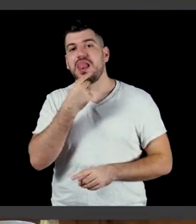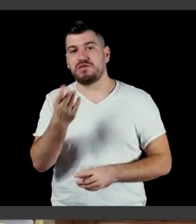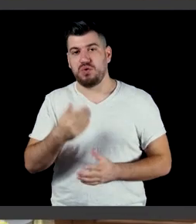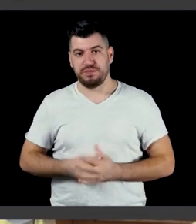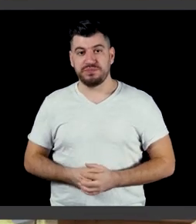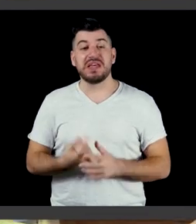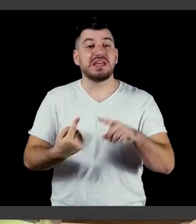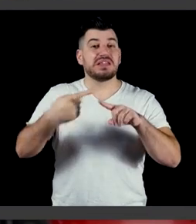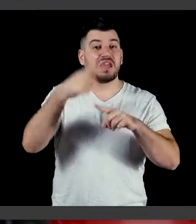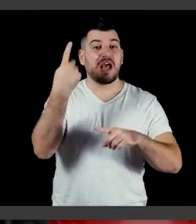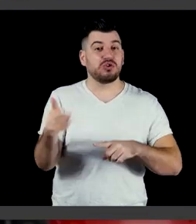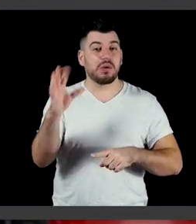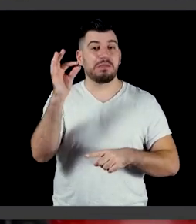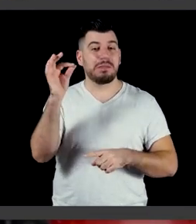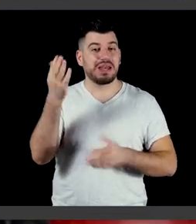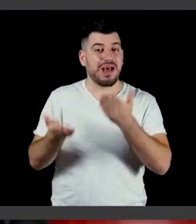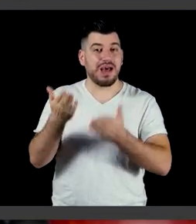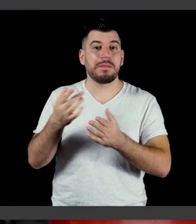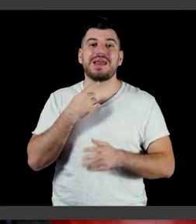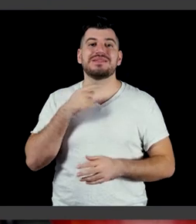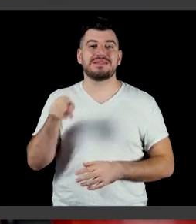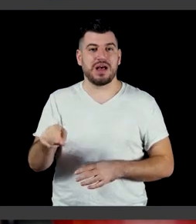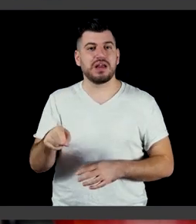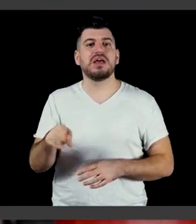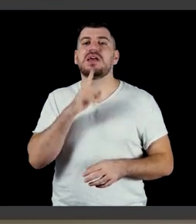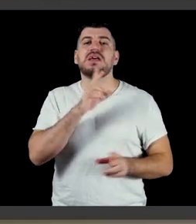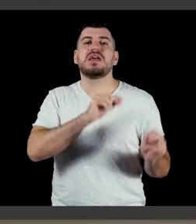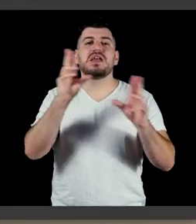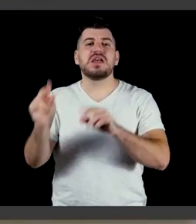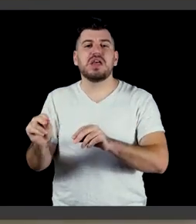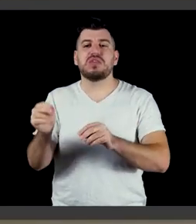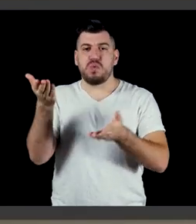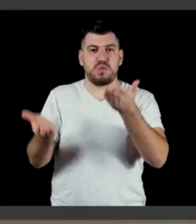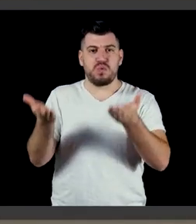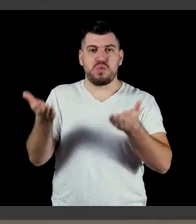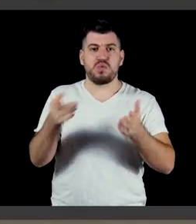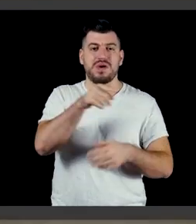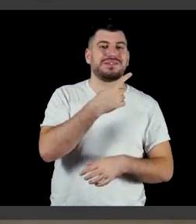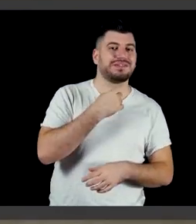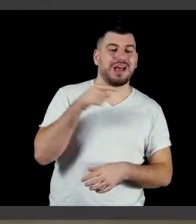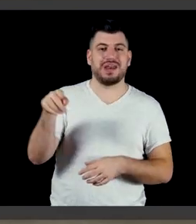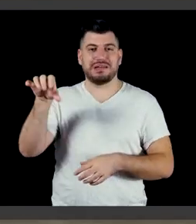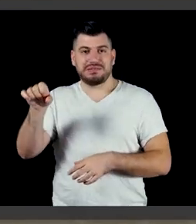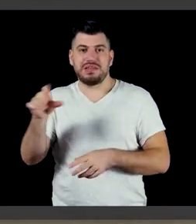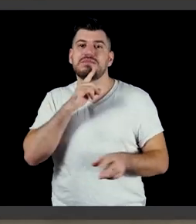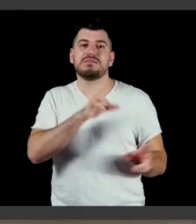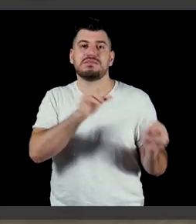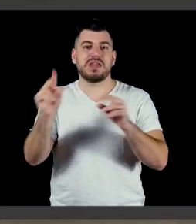και 150 γραμμάρια ζάχαρη. Ουσιαστικά βάζουμε ίδια αναλογία ξύδι και ζάχαρη.